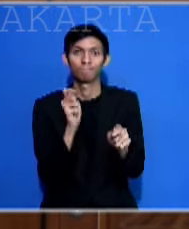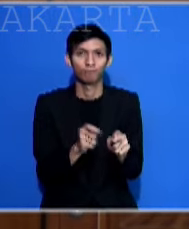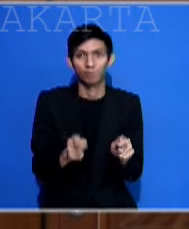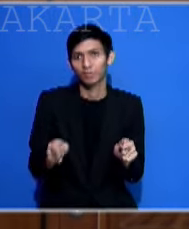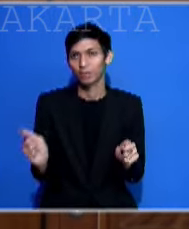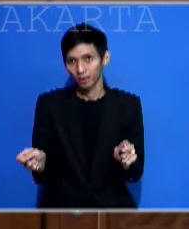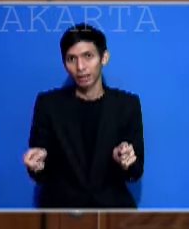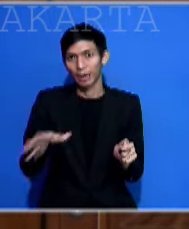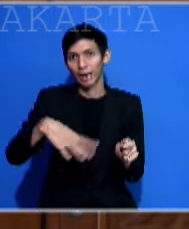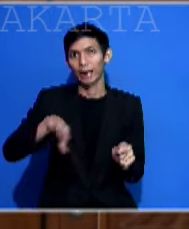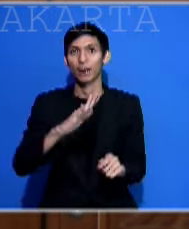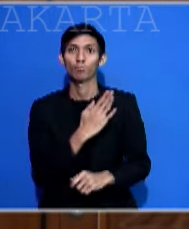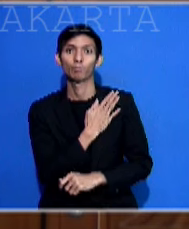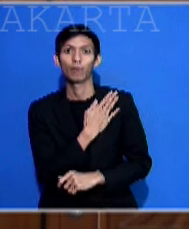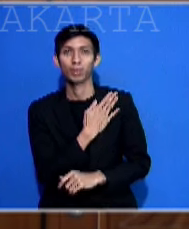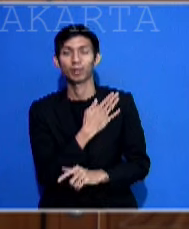Festival Karawitan tahun